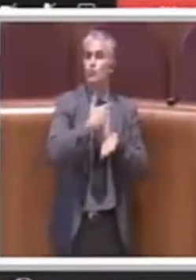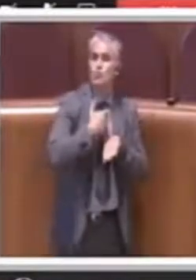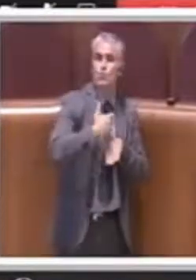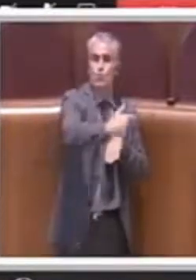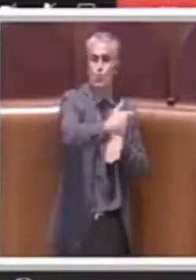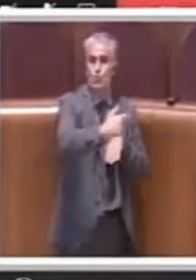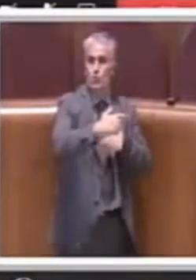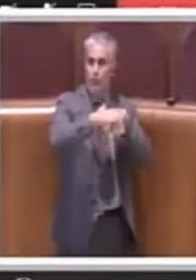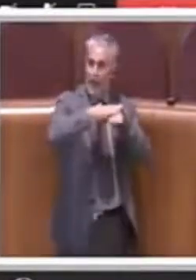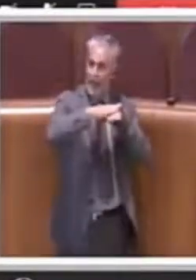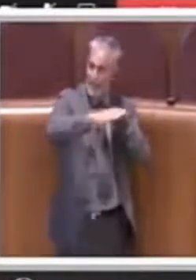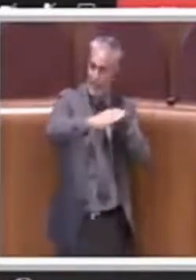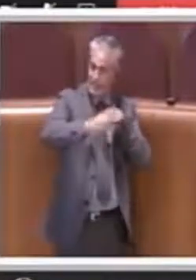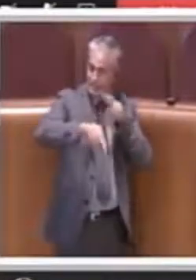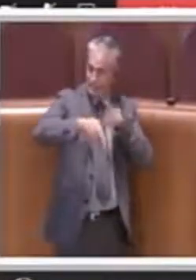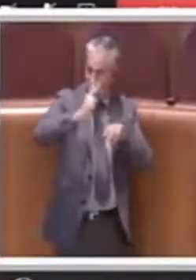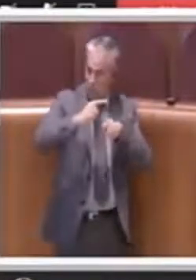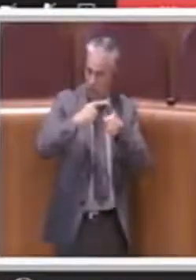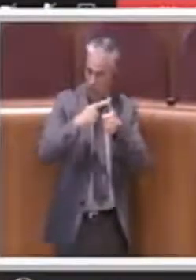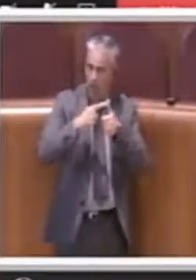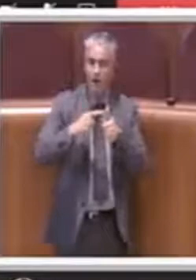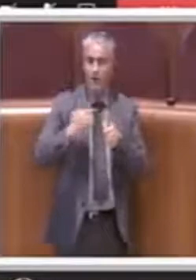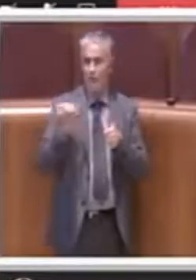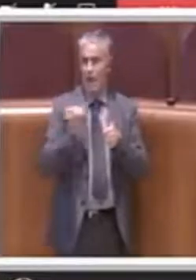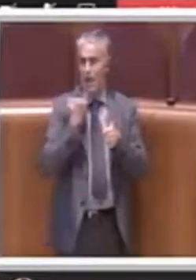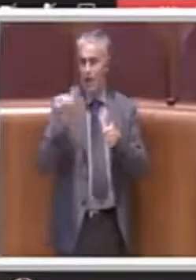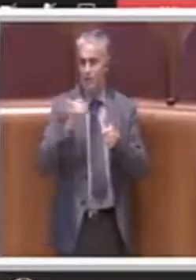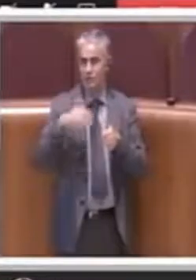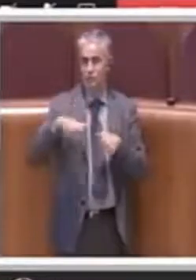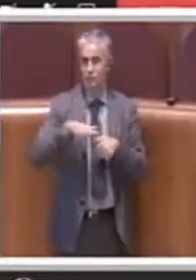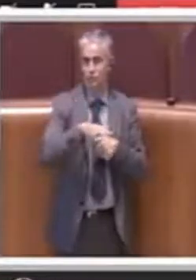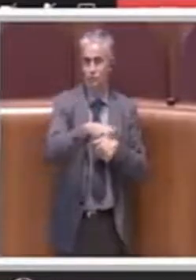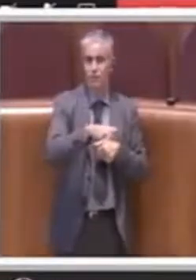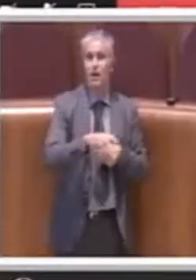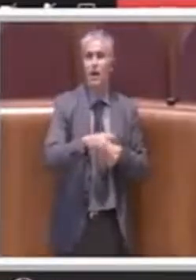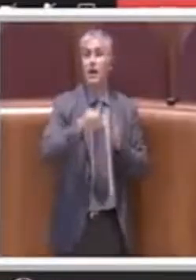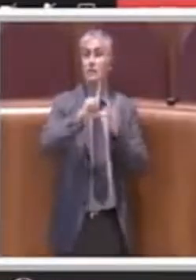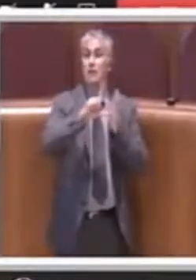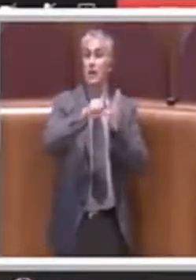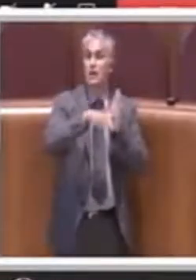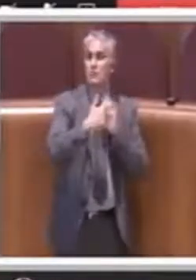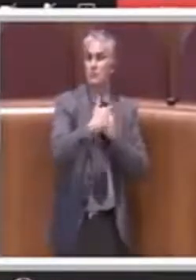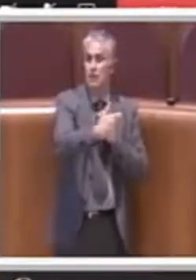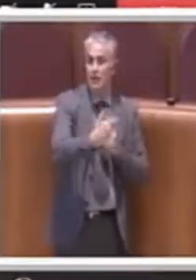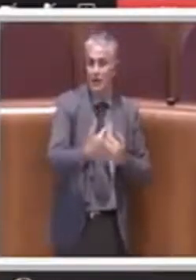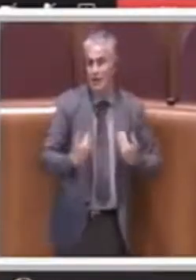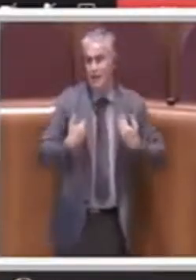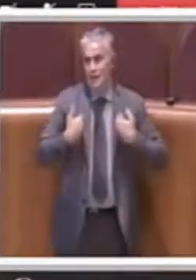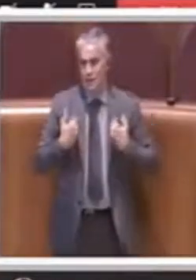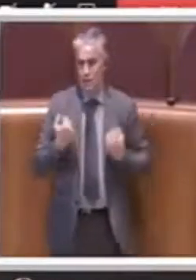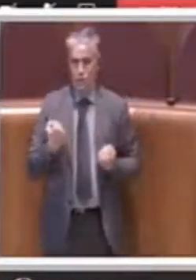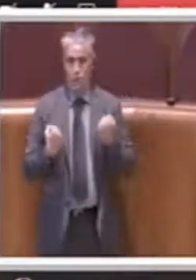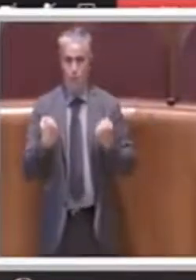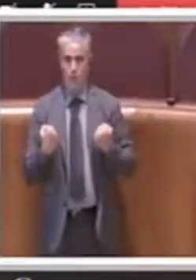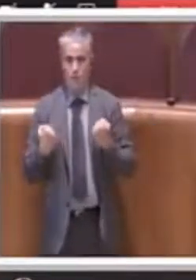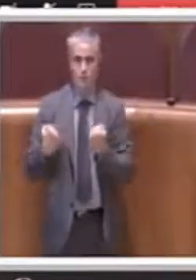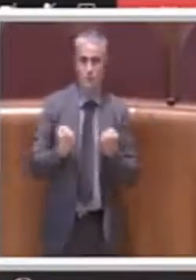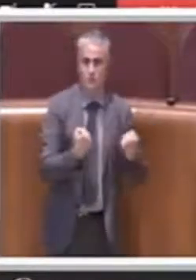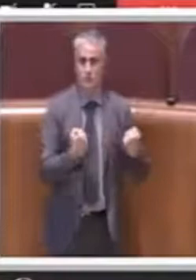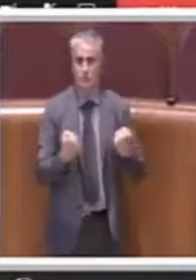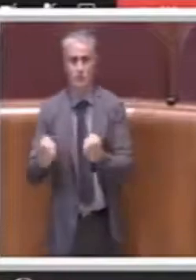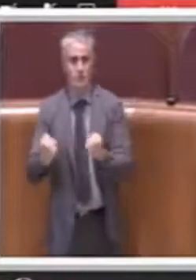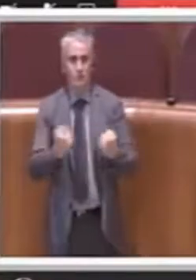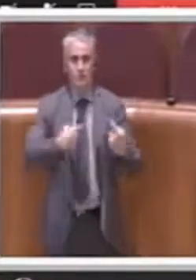più lisce e più percorribili, ma anche più durature. Io sono un automobilista, di questo insomma un po' me ne dispiaccio,